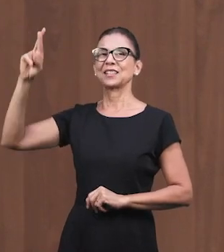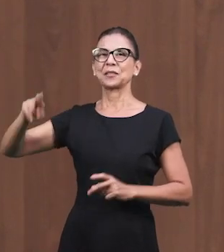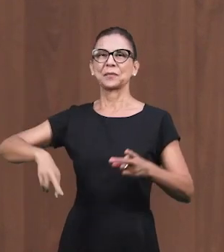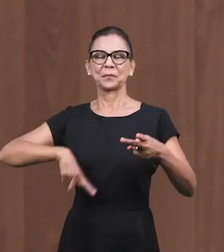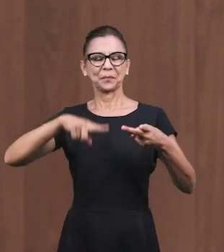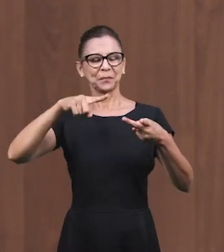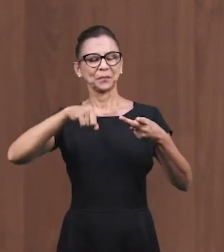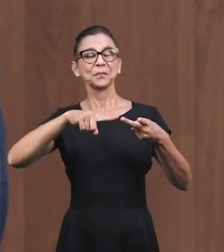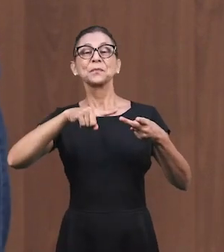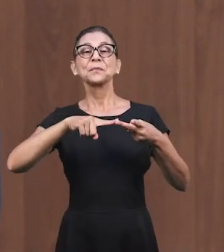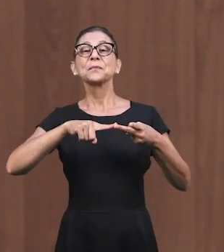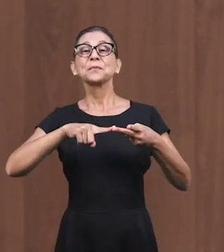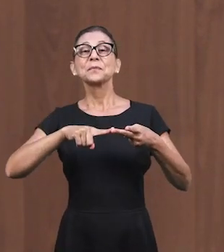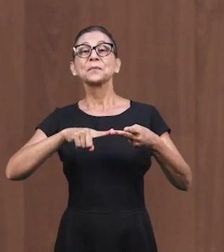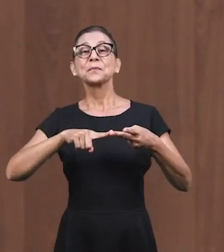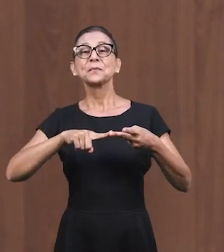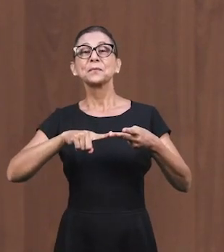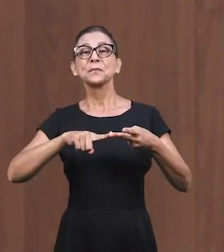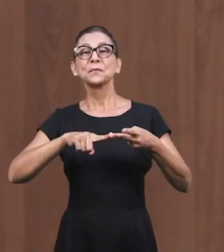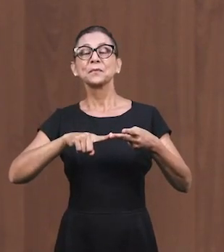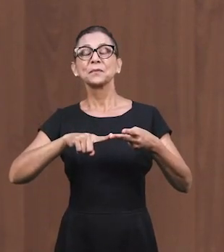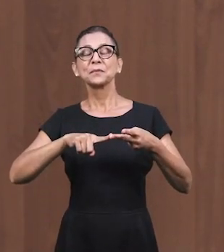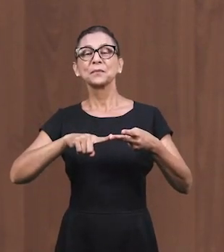Seigneur. Le deuxième